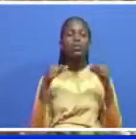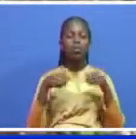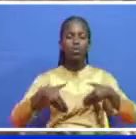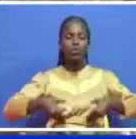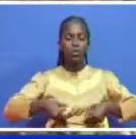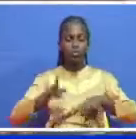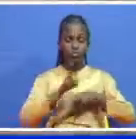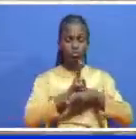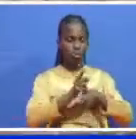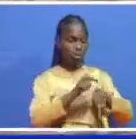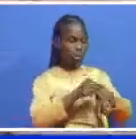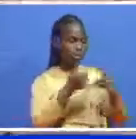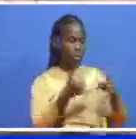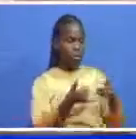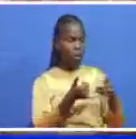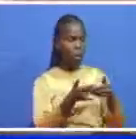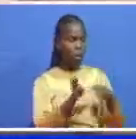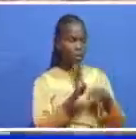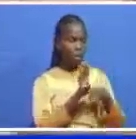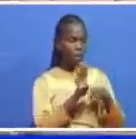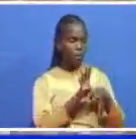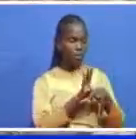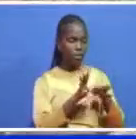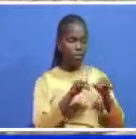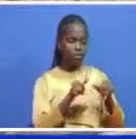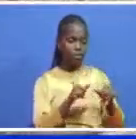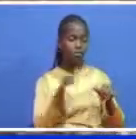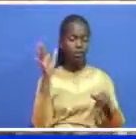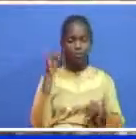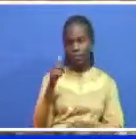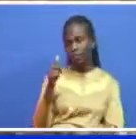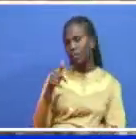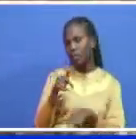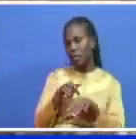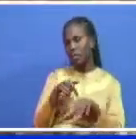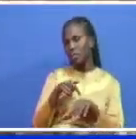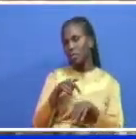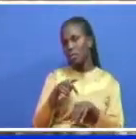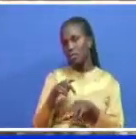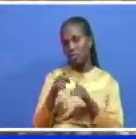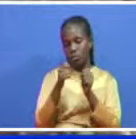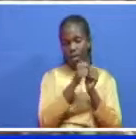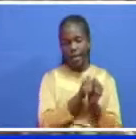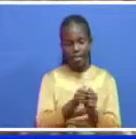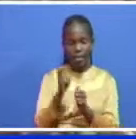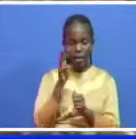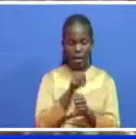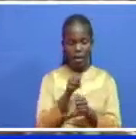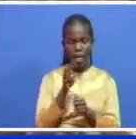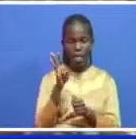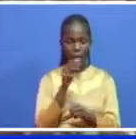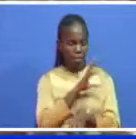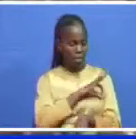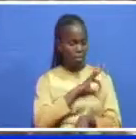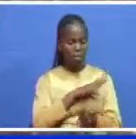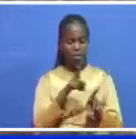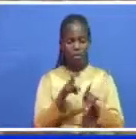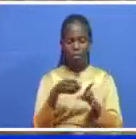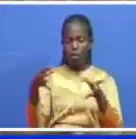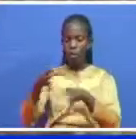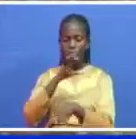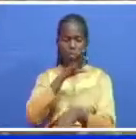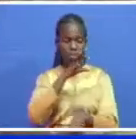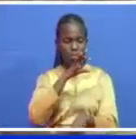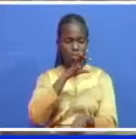matumia. Ibindani zima ekale mekale me active nundu. Ila tuweza tuina mo mata ili mana ni matethe kana ni matethe ya ndu wako